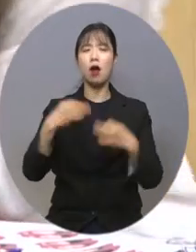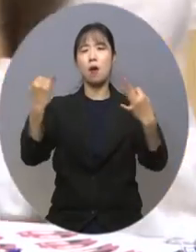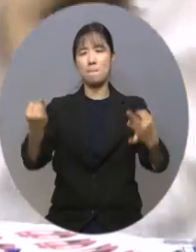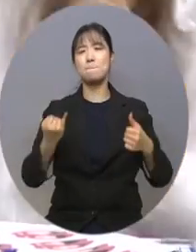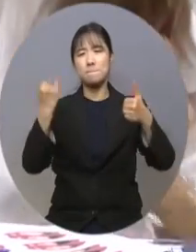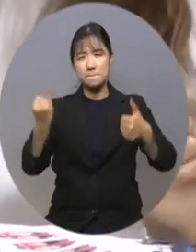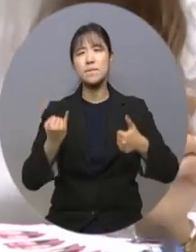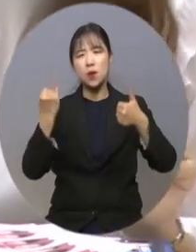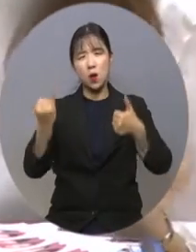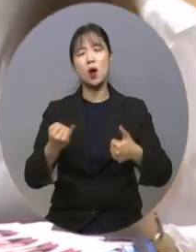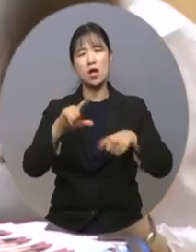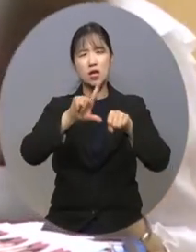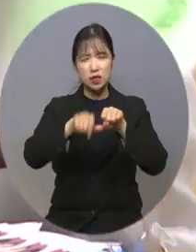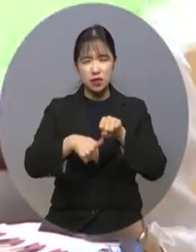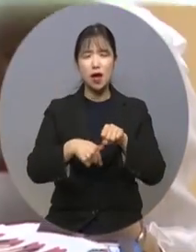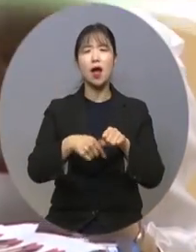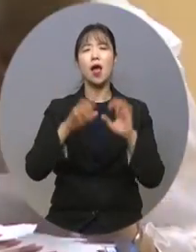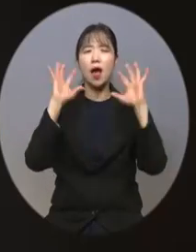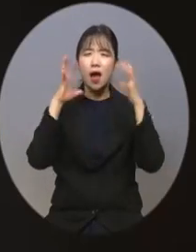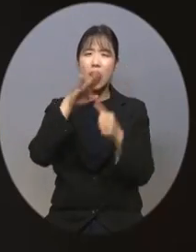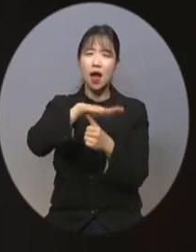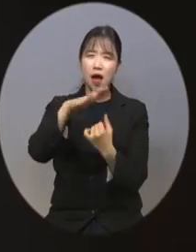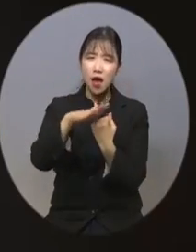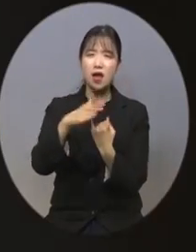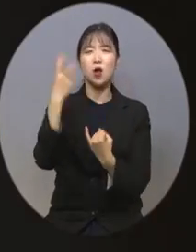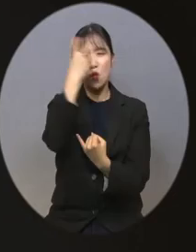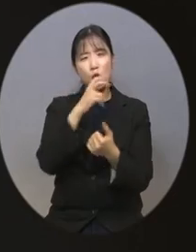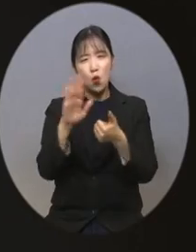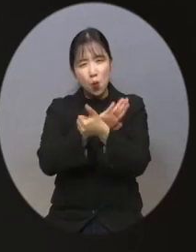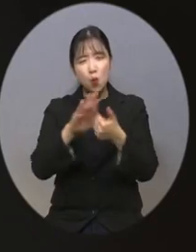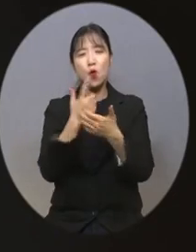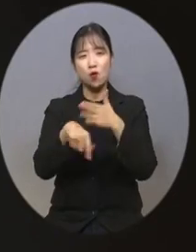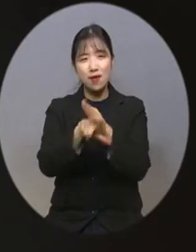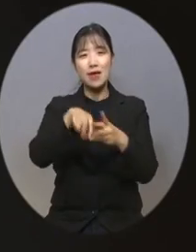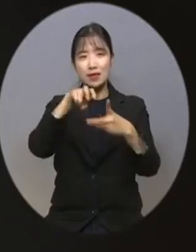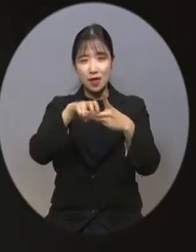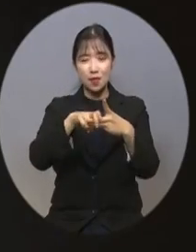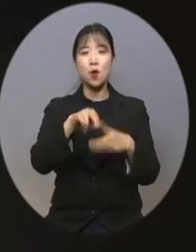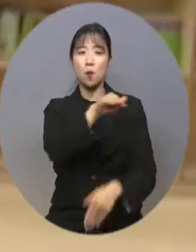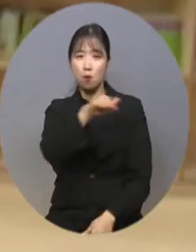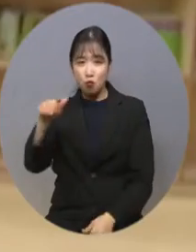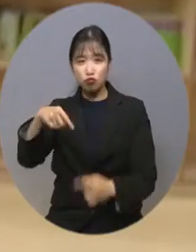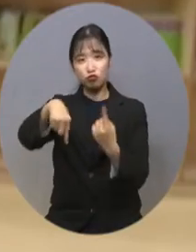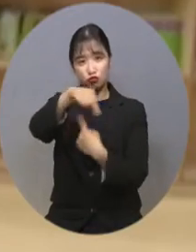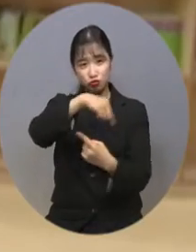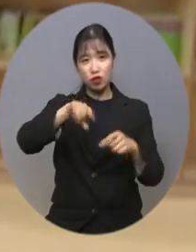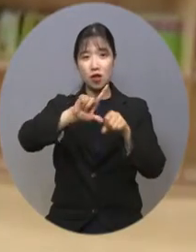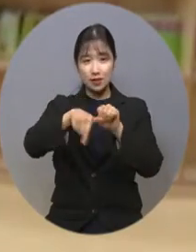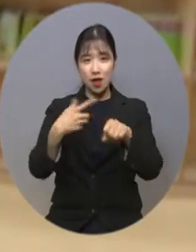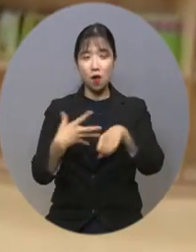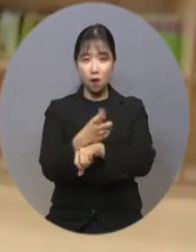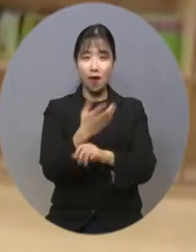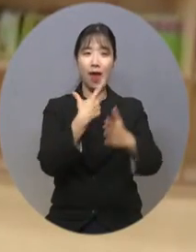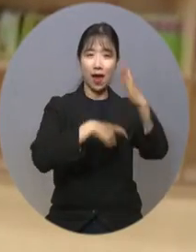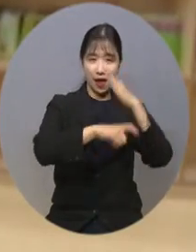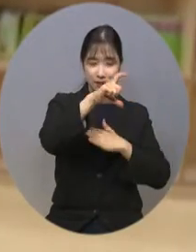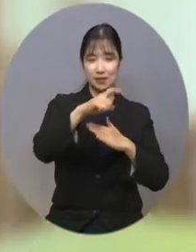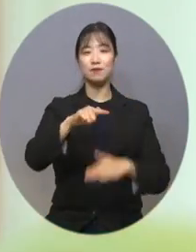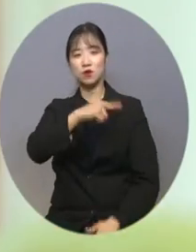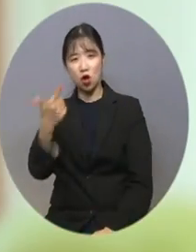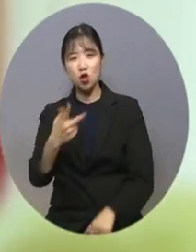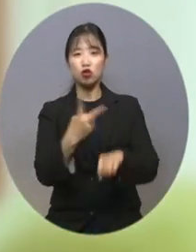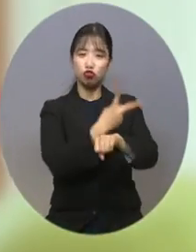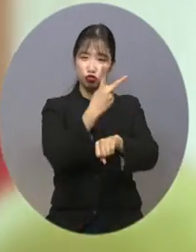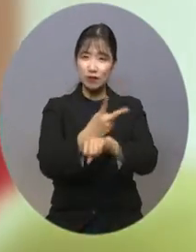출퇴근 시간 초등 돌봄 지원을 위해 다함께 돌봄 센터 표준 운영 시간 외에 아침 저녁에 각각 2시간씩